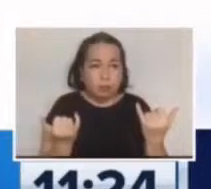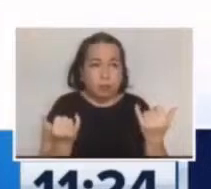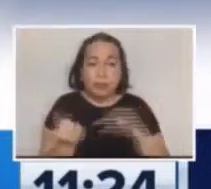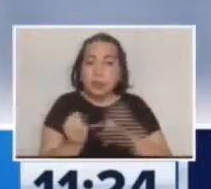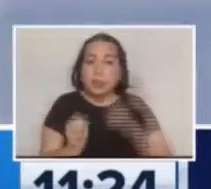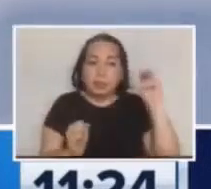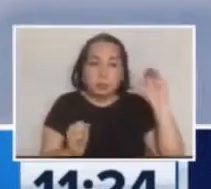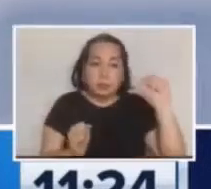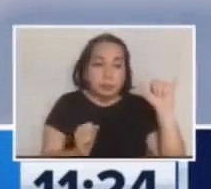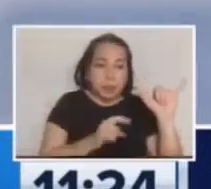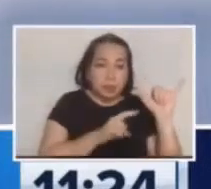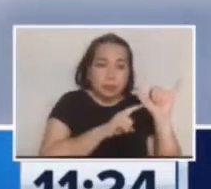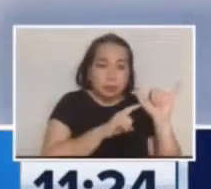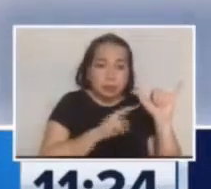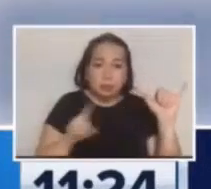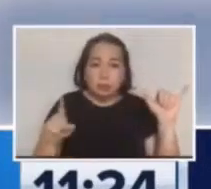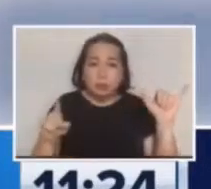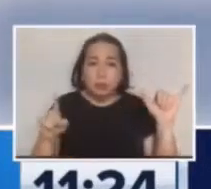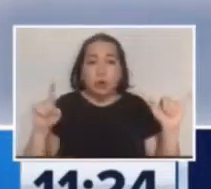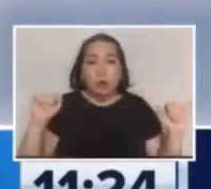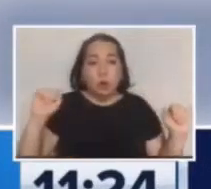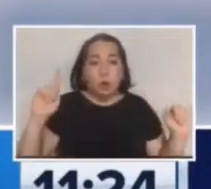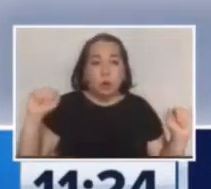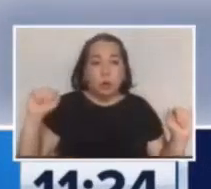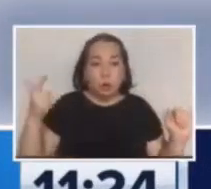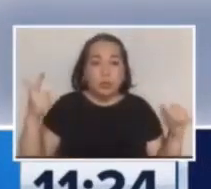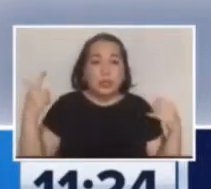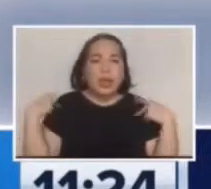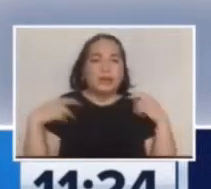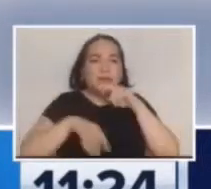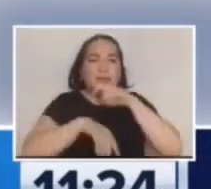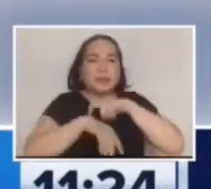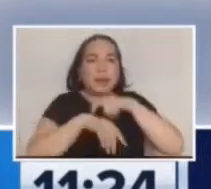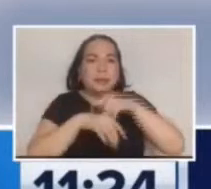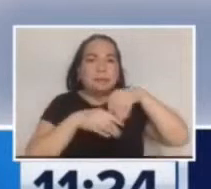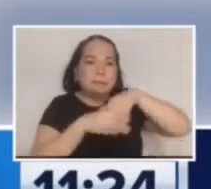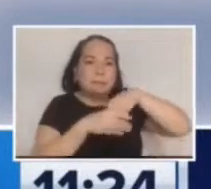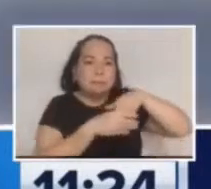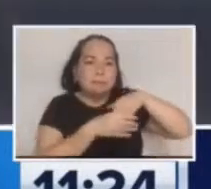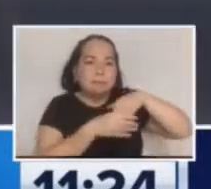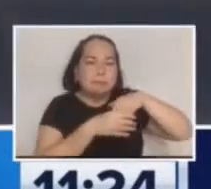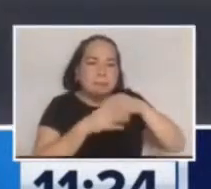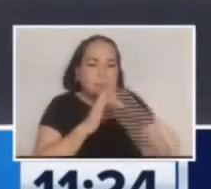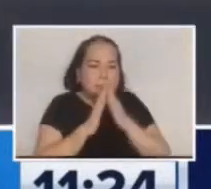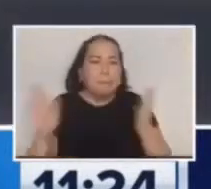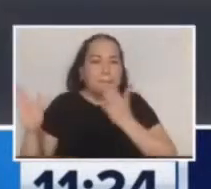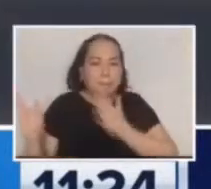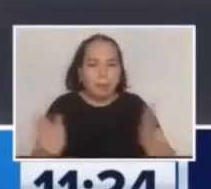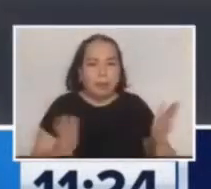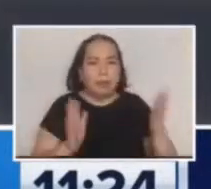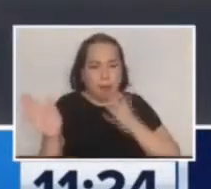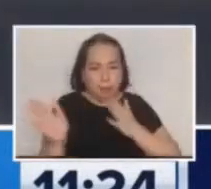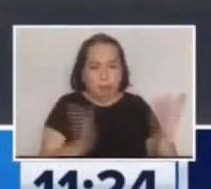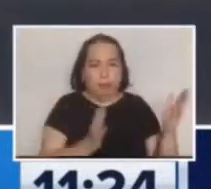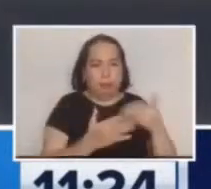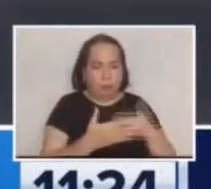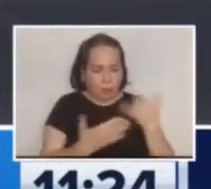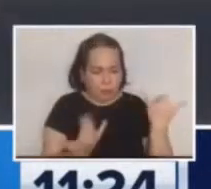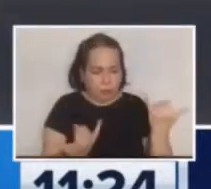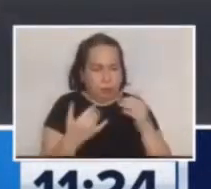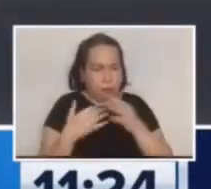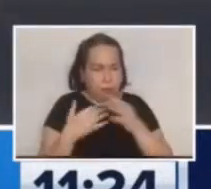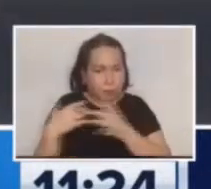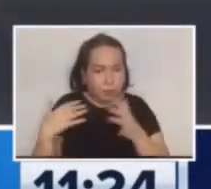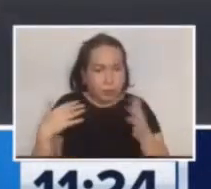ni Secretary Briones kanina na ang panuntunan nitong learning continuity plan na ito ay pangunahin ay